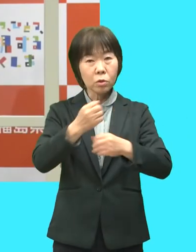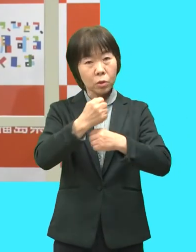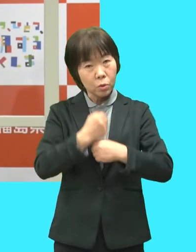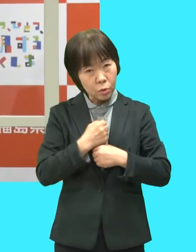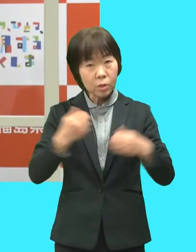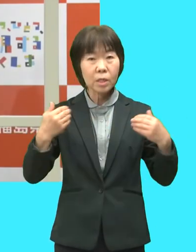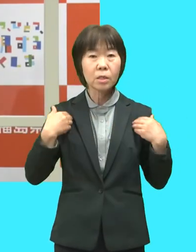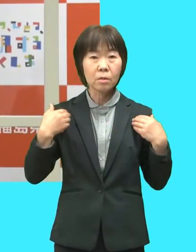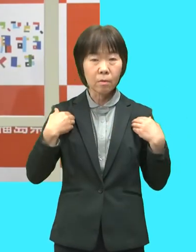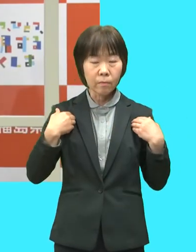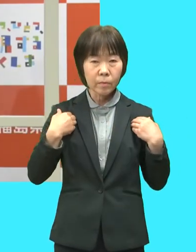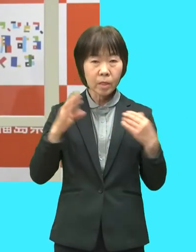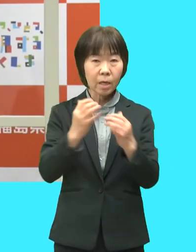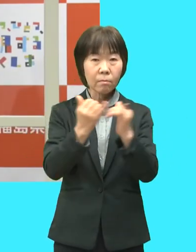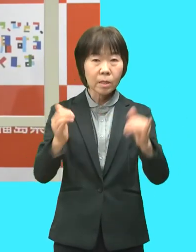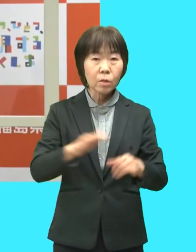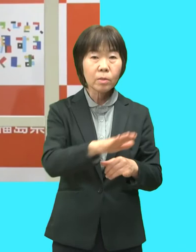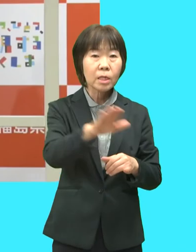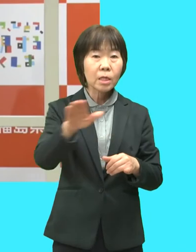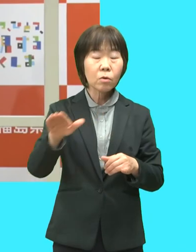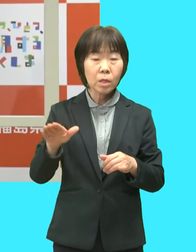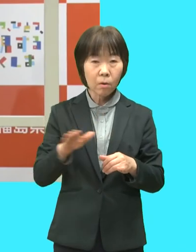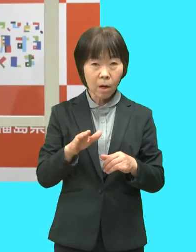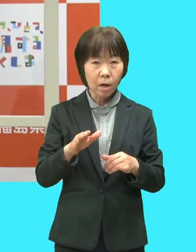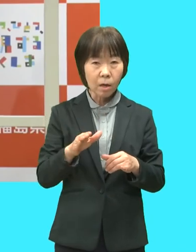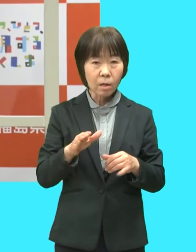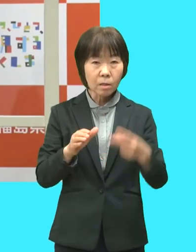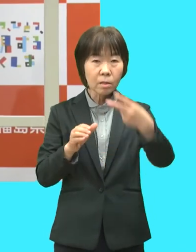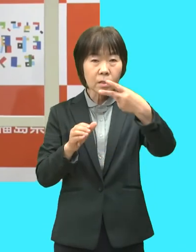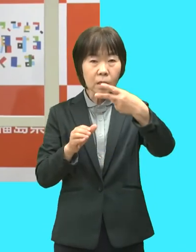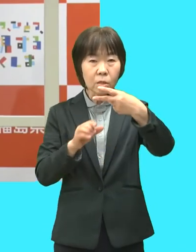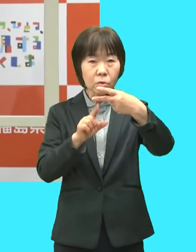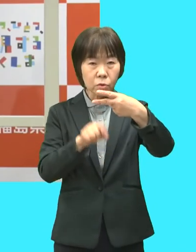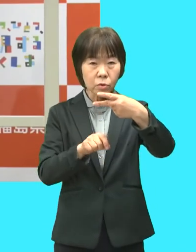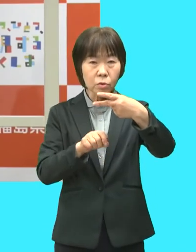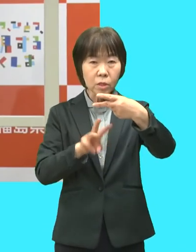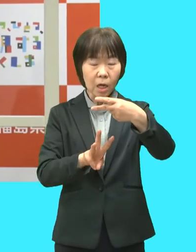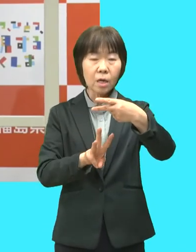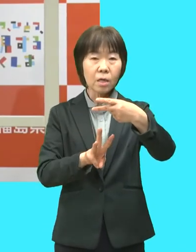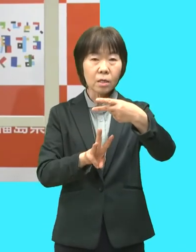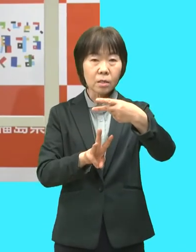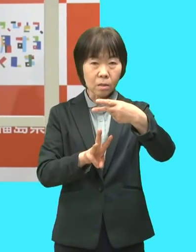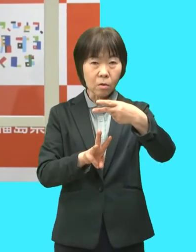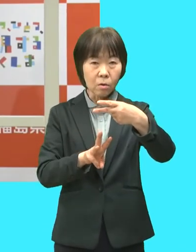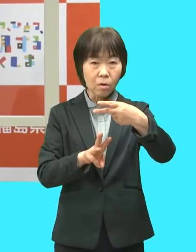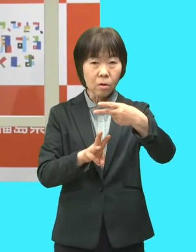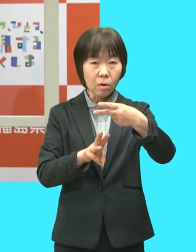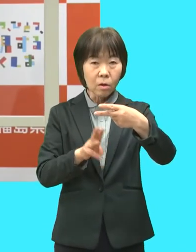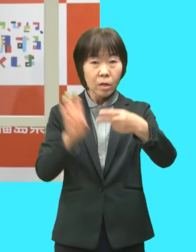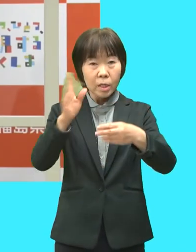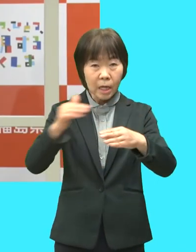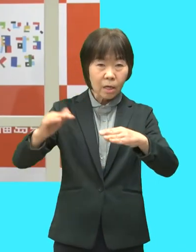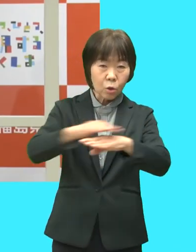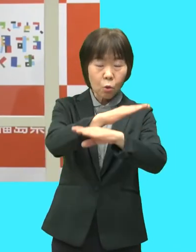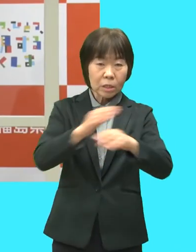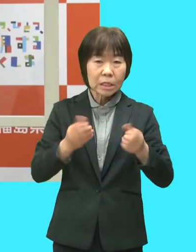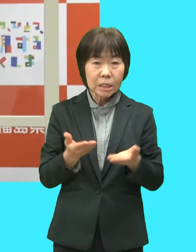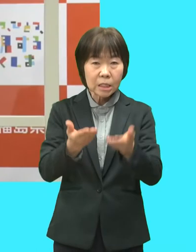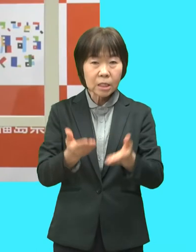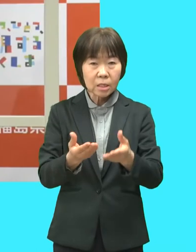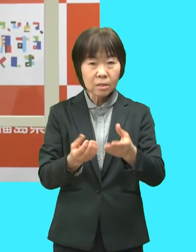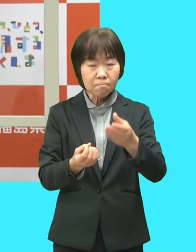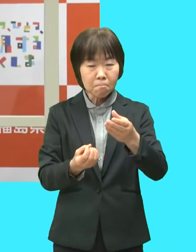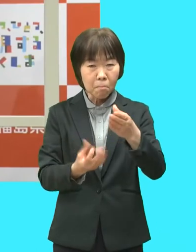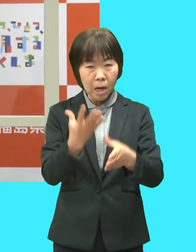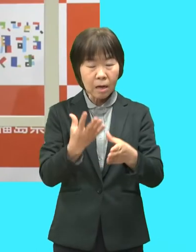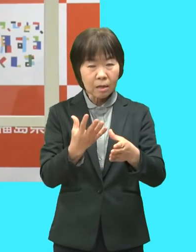ります。県民の皆さんにおいては、先月2月13日の福島県沖地震の衝撃